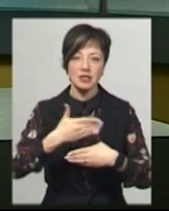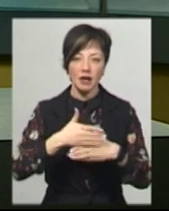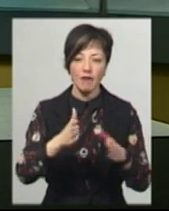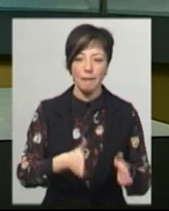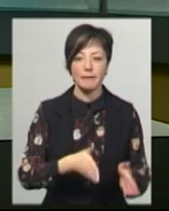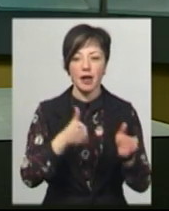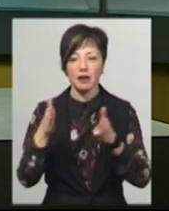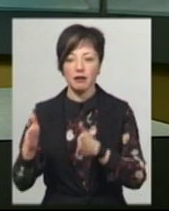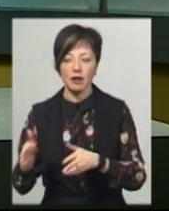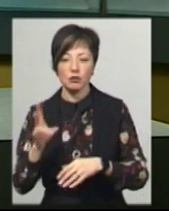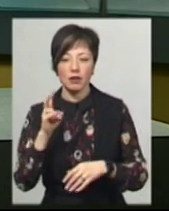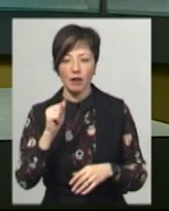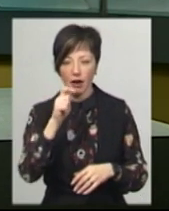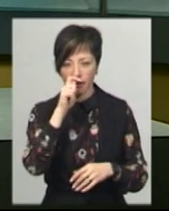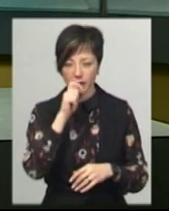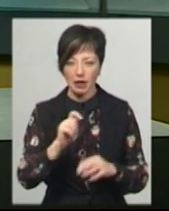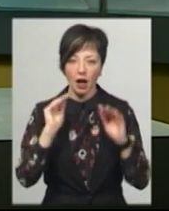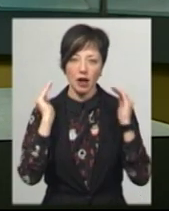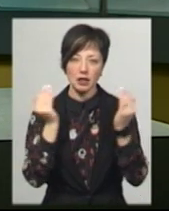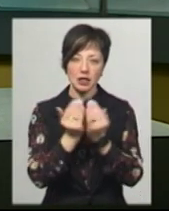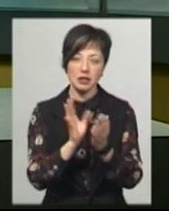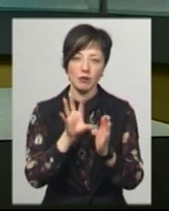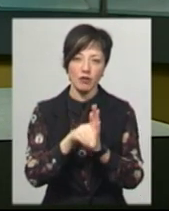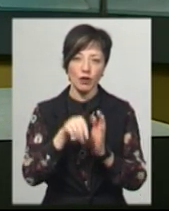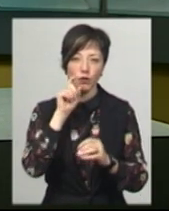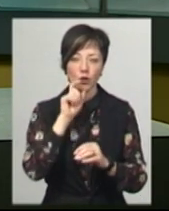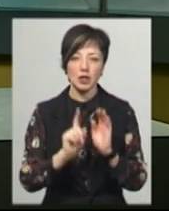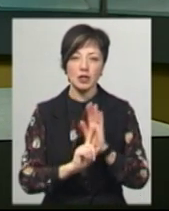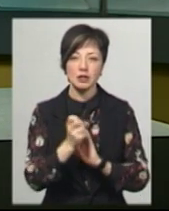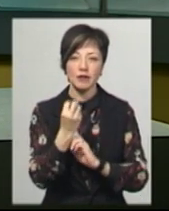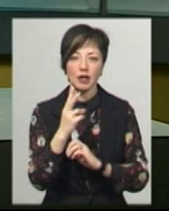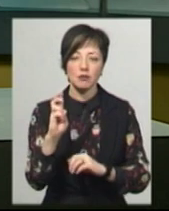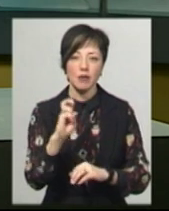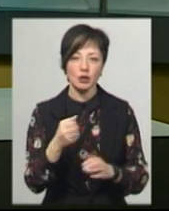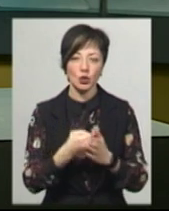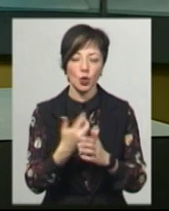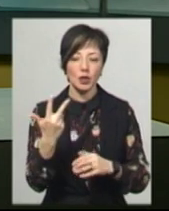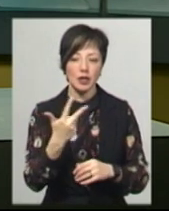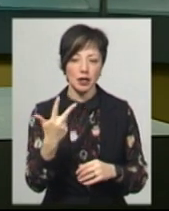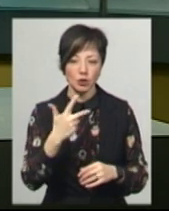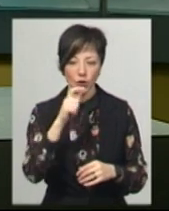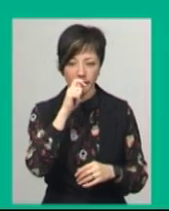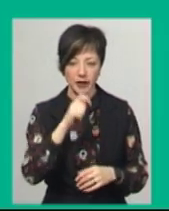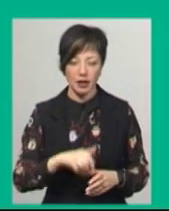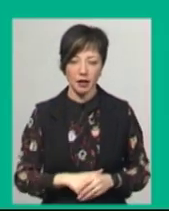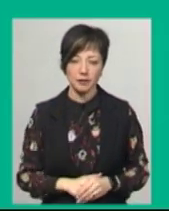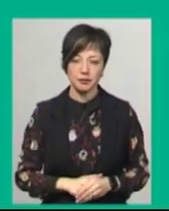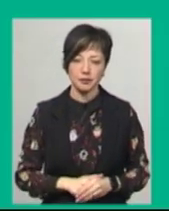квітень, додає Ірина Трунова. Нагадаю, карантин запровадили в Україні з 12 березня до 3 квітня.